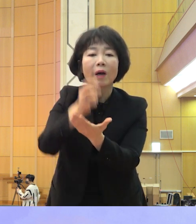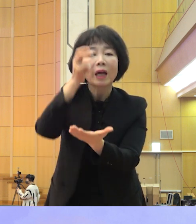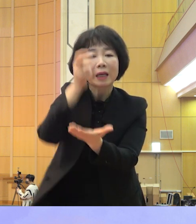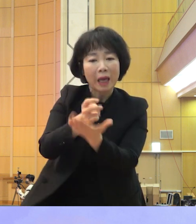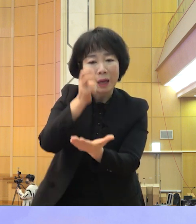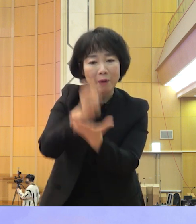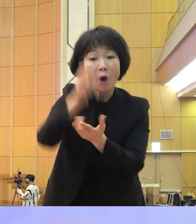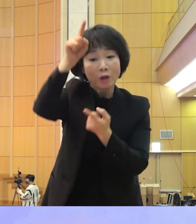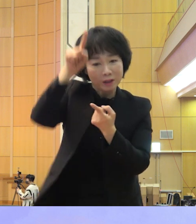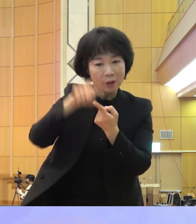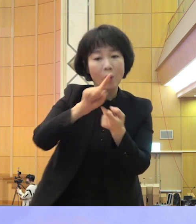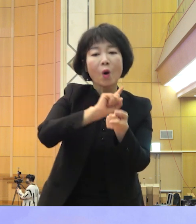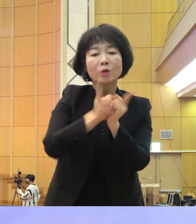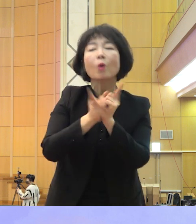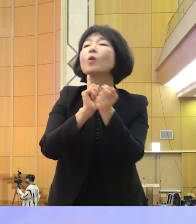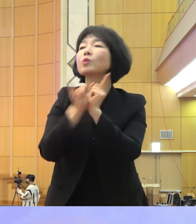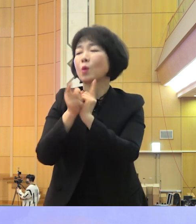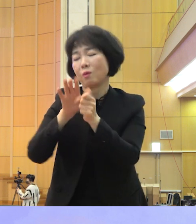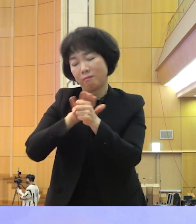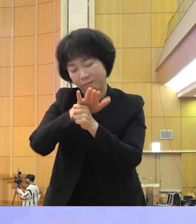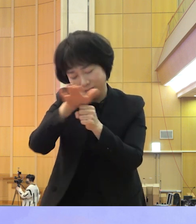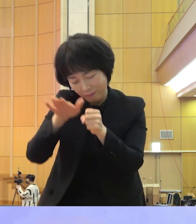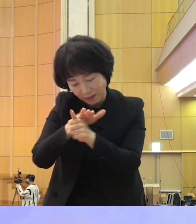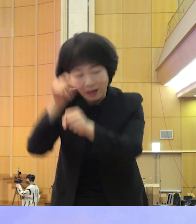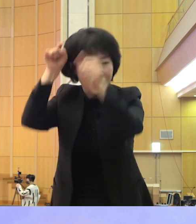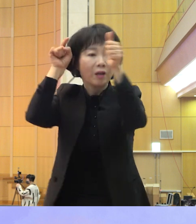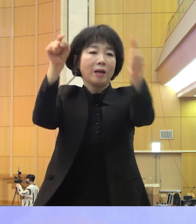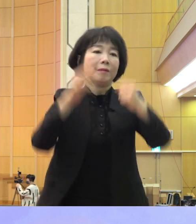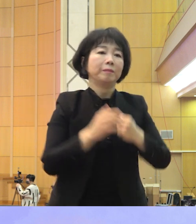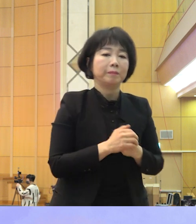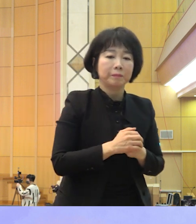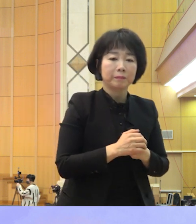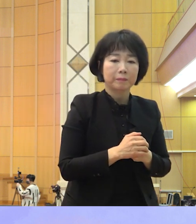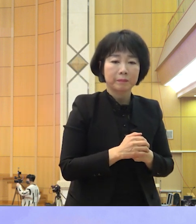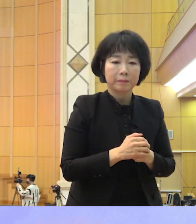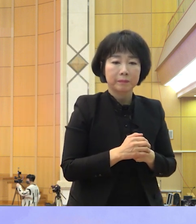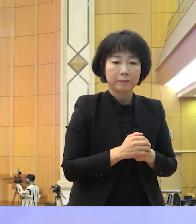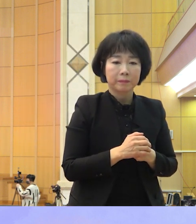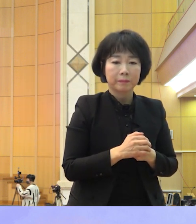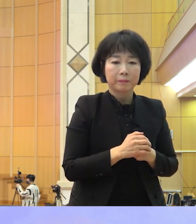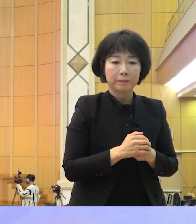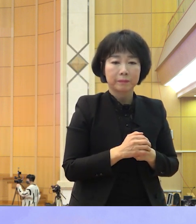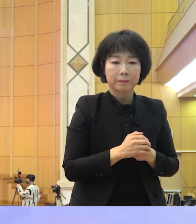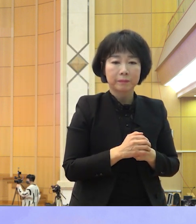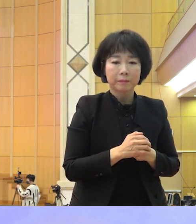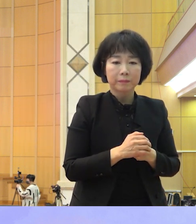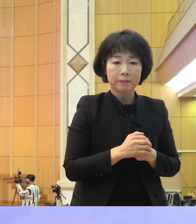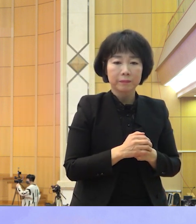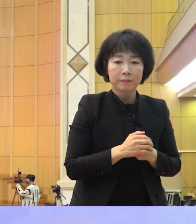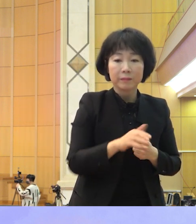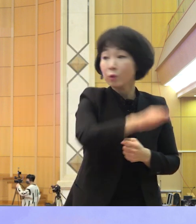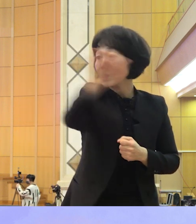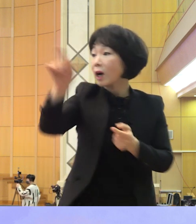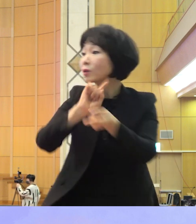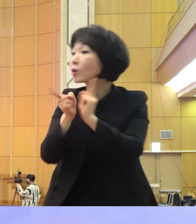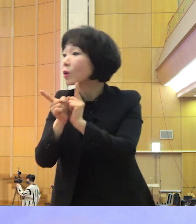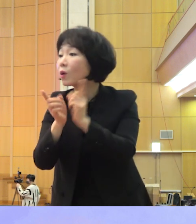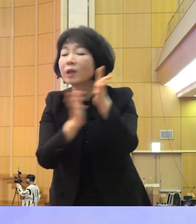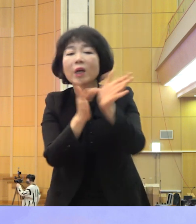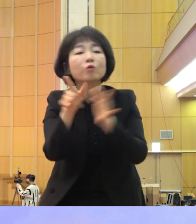계명에 따라 서로 사랑할 것이니라. 여기서 사랑하라는 말은 뭐냐? 예수 믿도록 해라, 이런